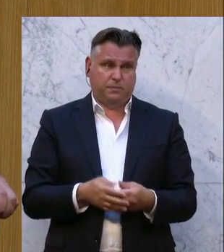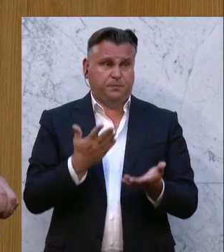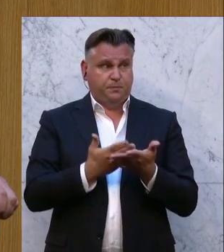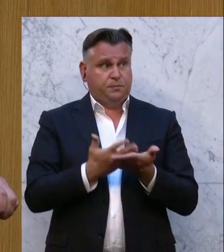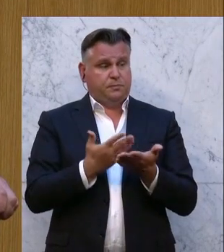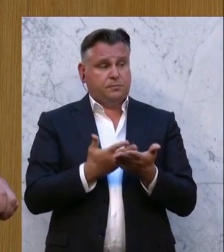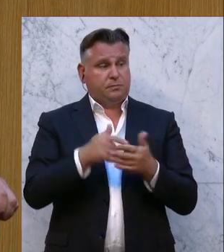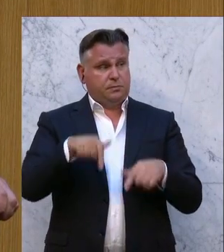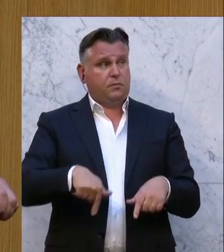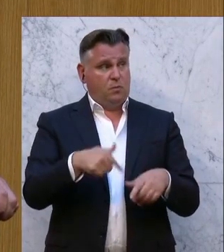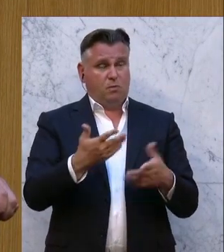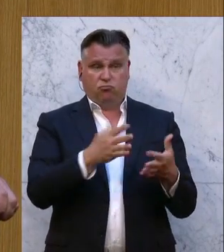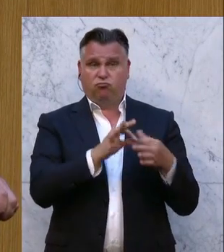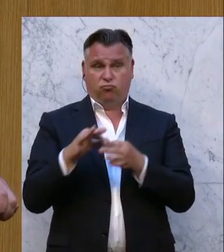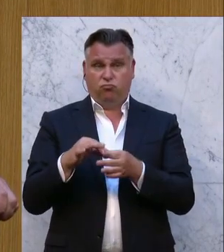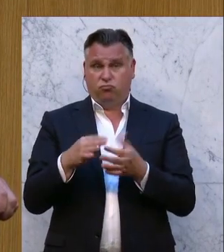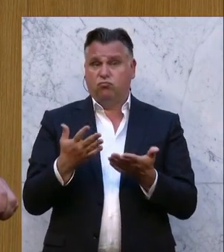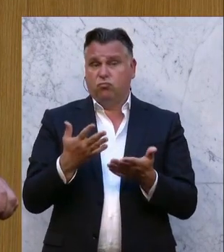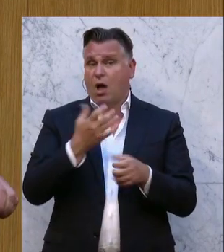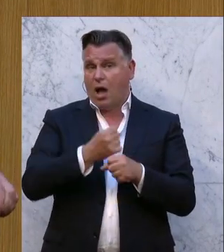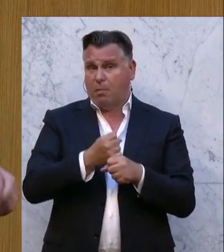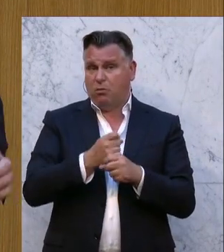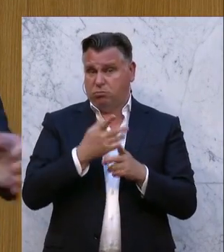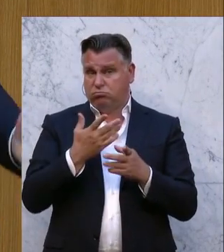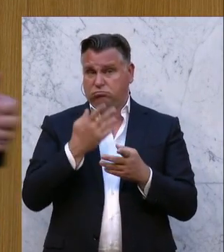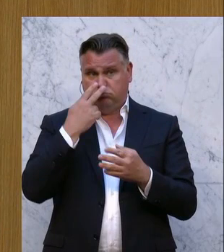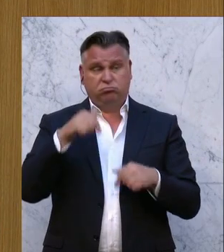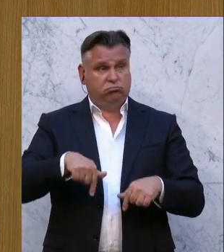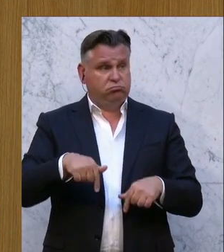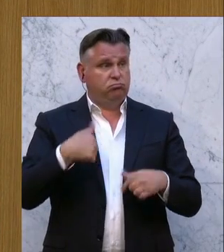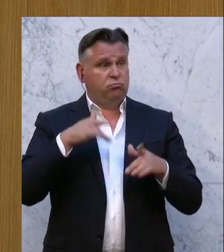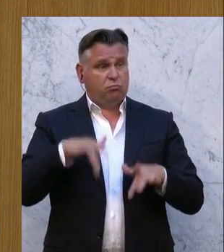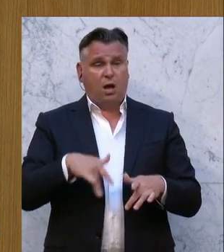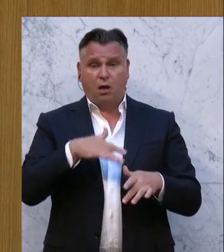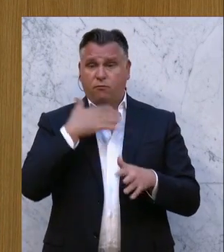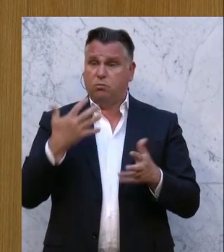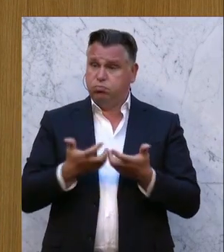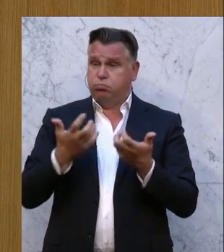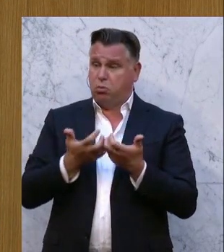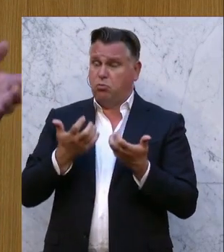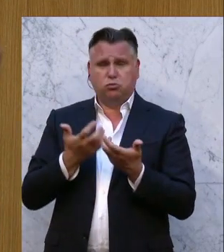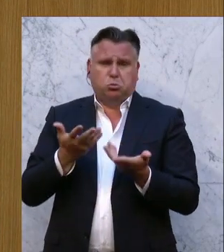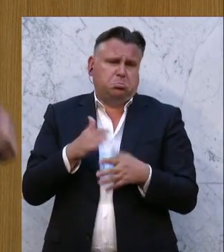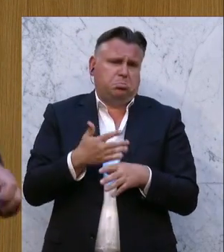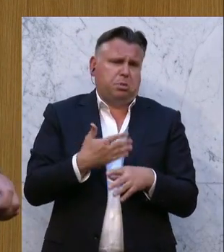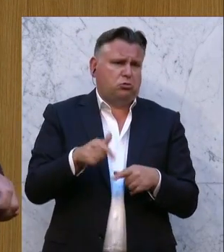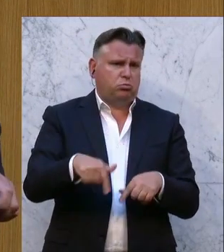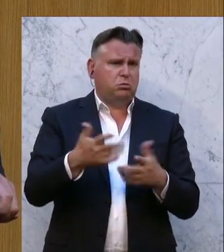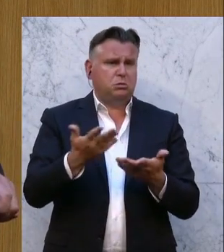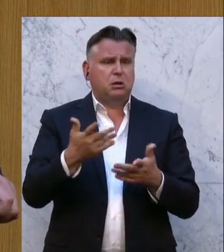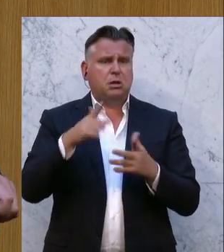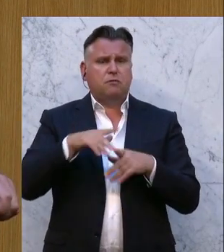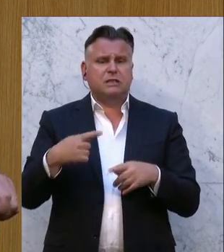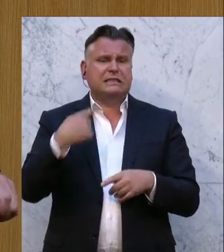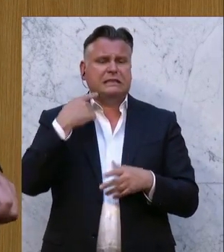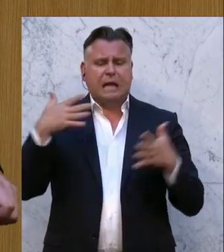Welt und die Thematik ist schon die, wo wir ja sagen müssen, wir hätten ja Urproduktion relativ günstig, wenn Sie jetzt nehmen, also eine schlachtreife